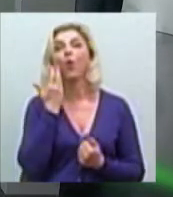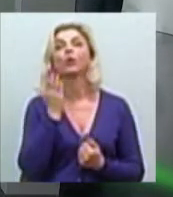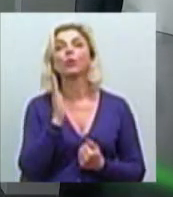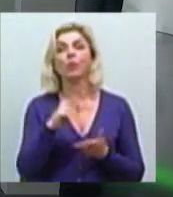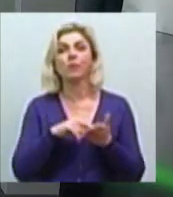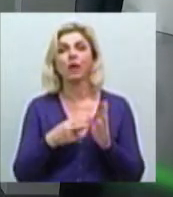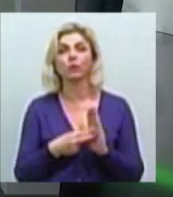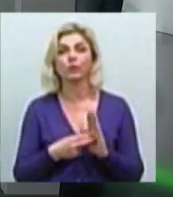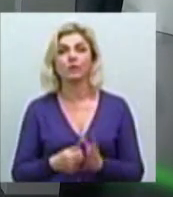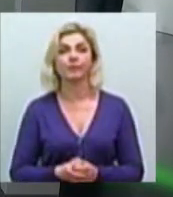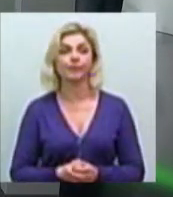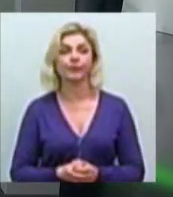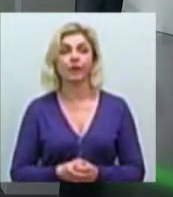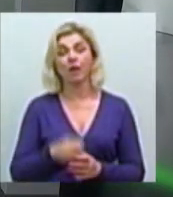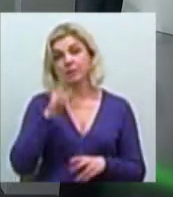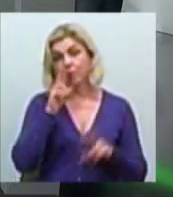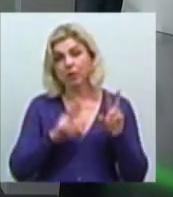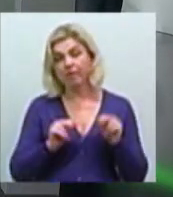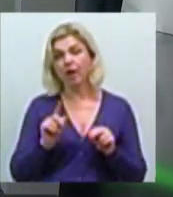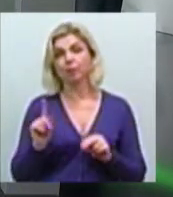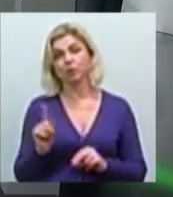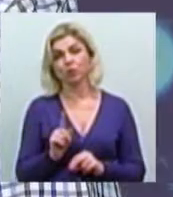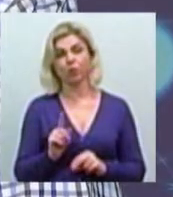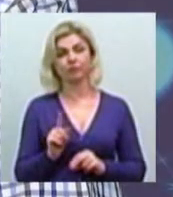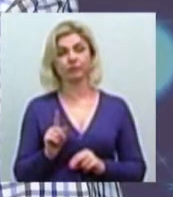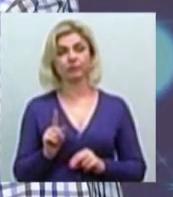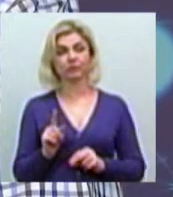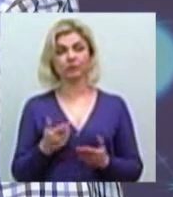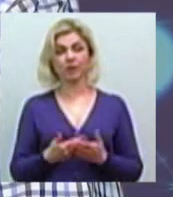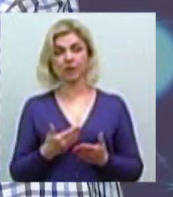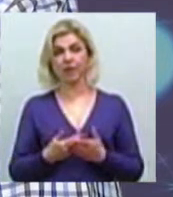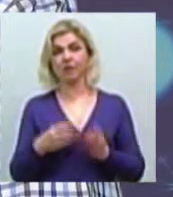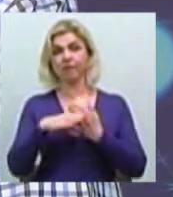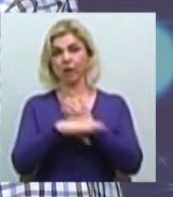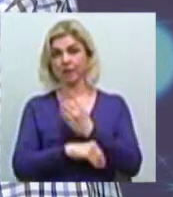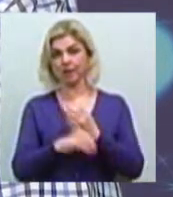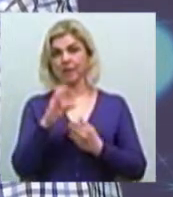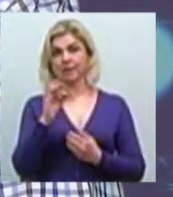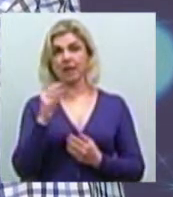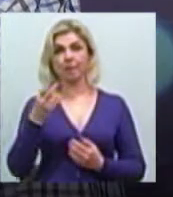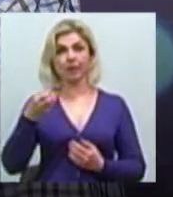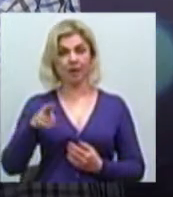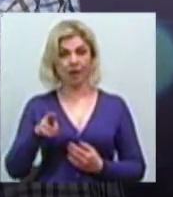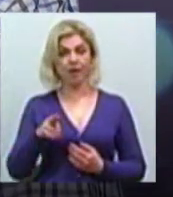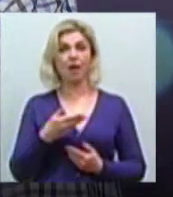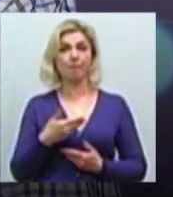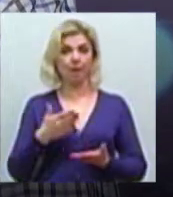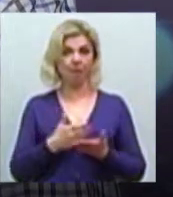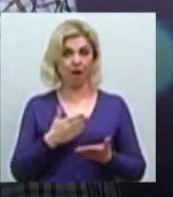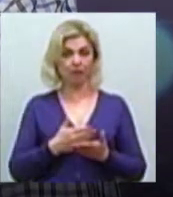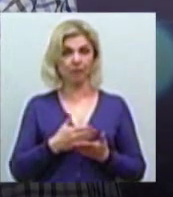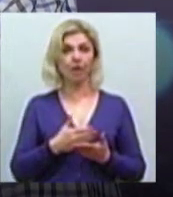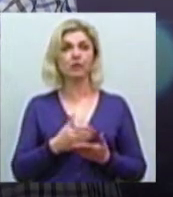планується? Ми сподіваємось, що десь наприкінці серпня ми матимемо